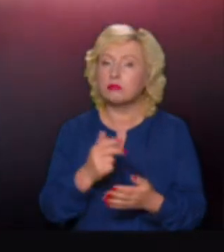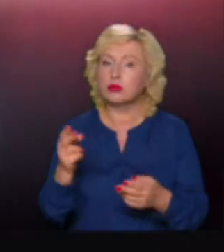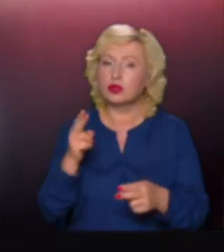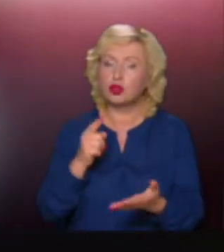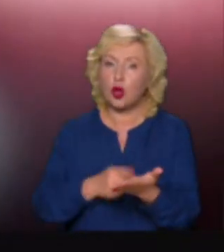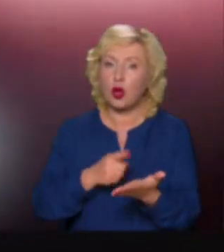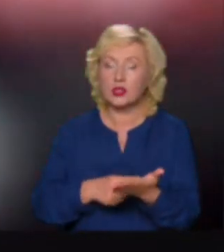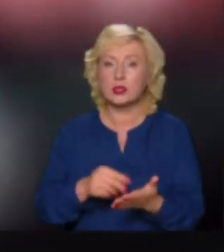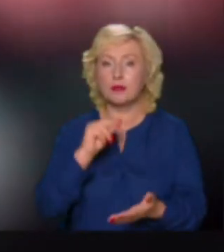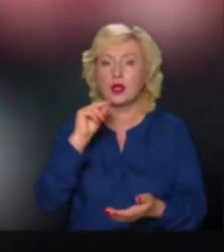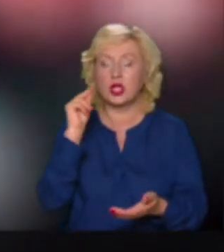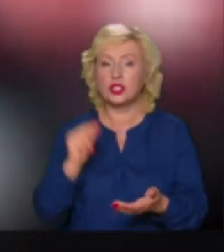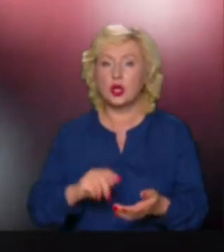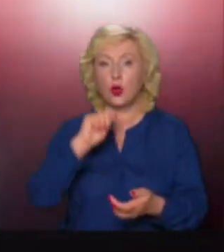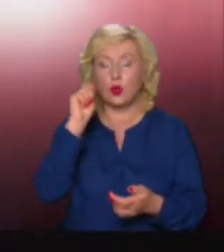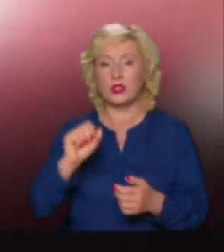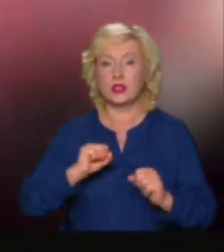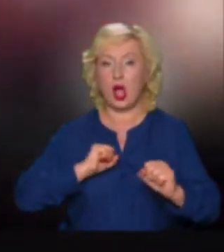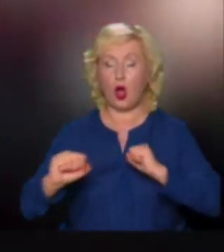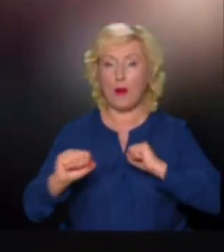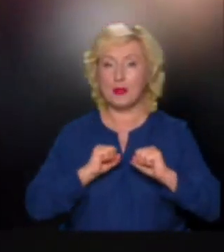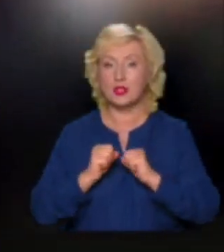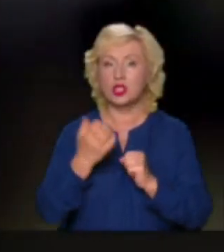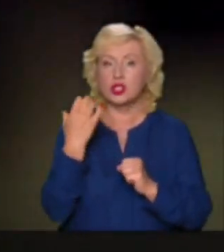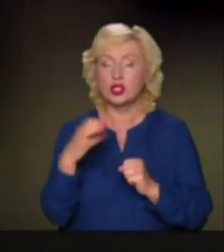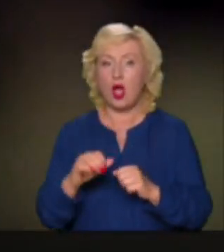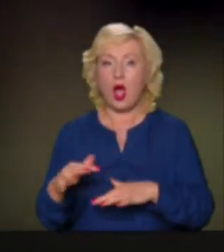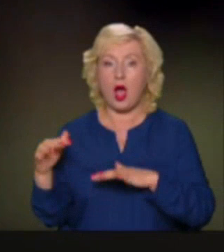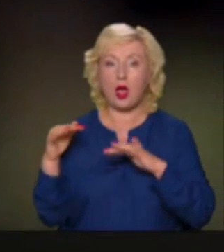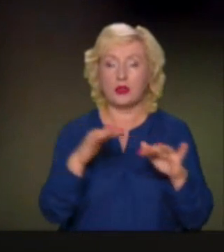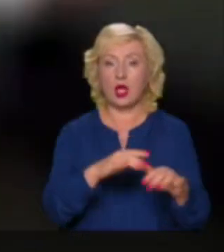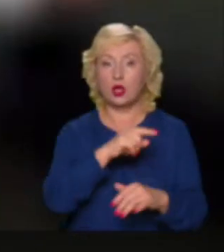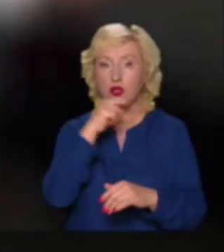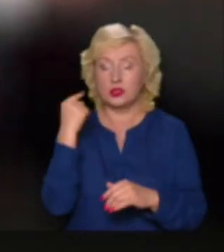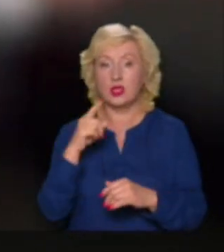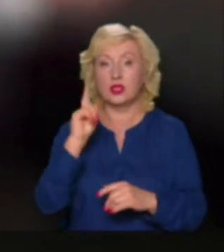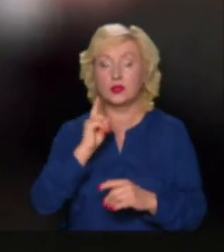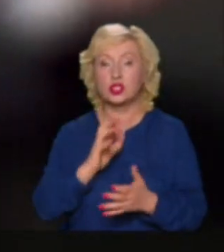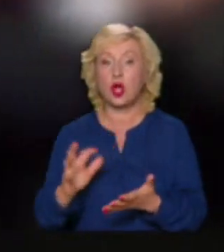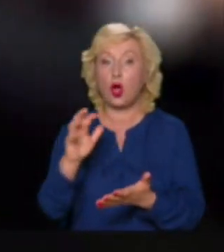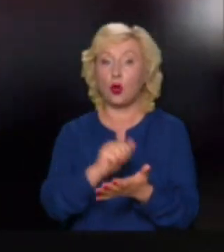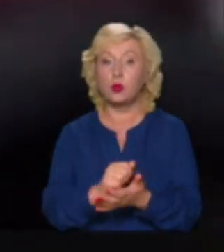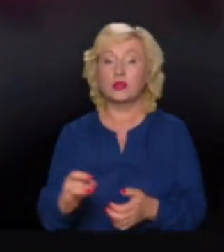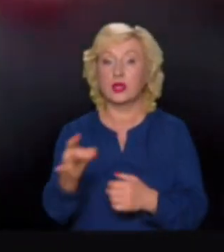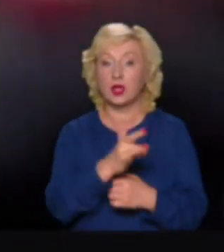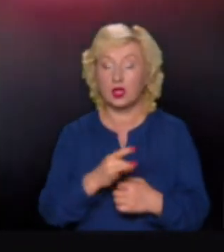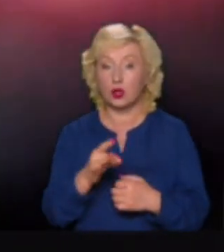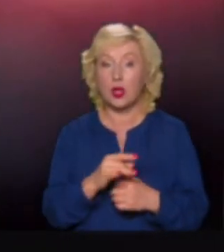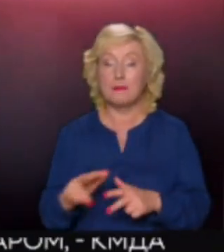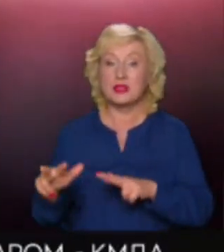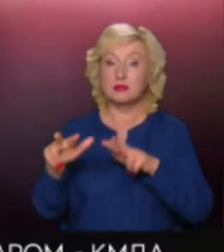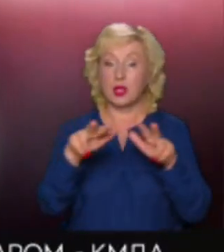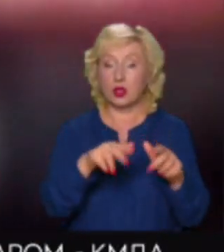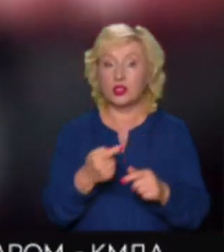докази причетності українських командирів до більш як сотні атак російських і тимчасово окупованих регіонів безпілотниками.